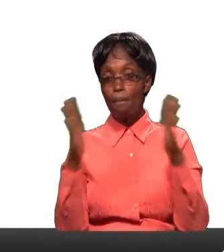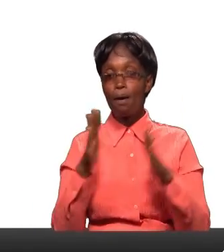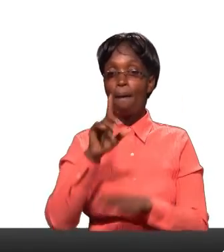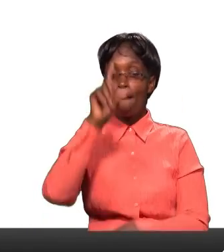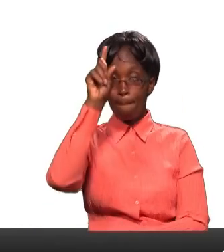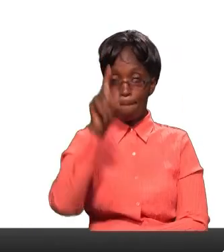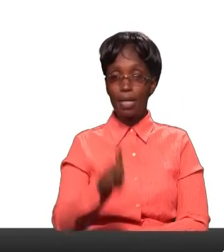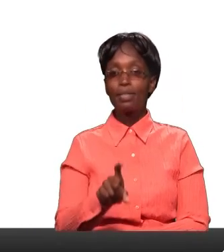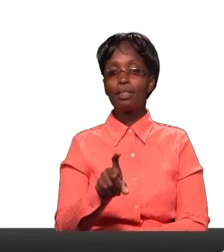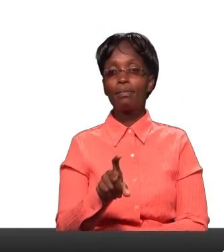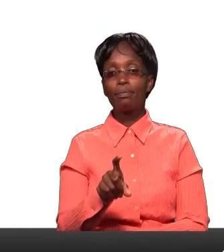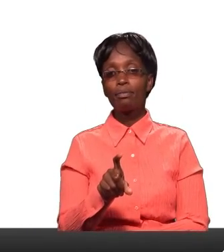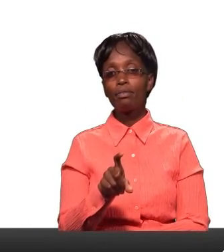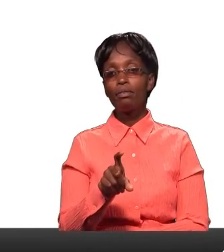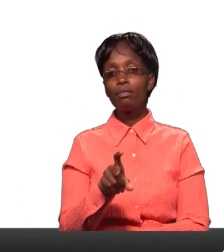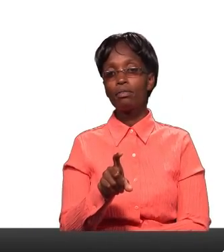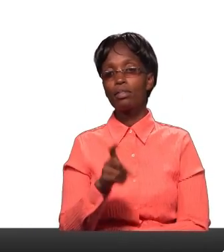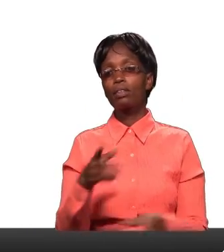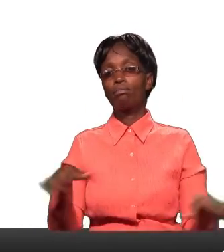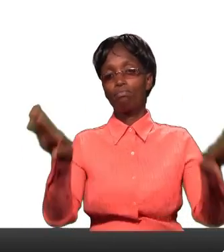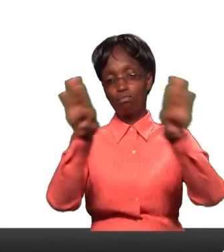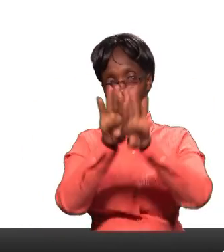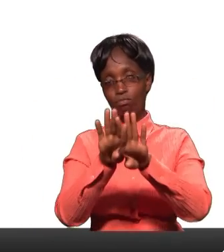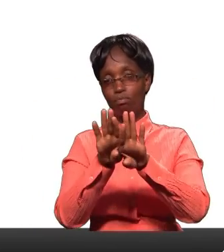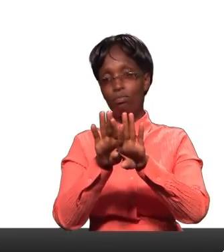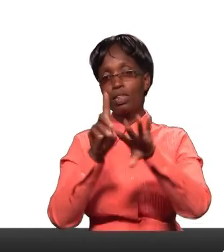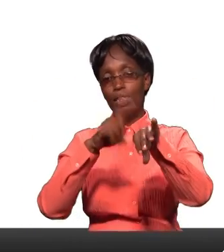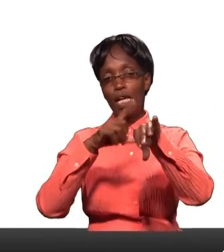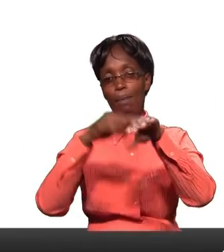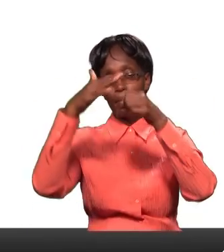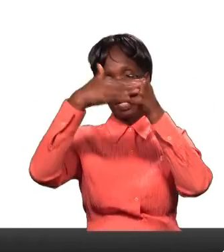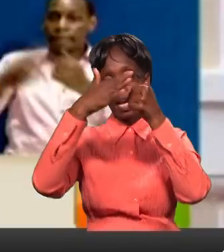must, as is current, close by 9 p.m.